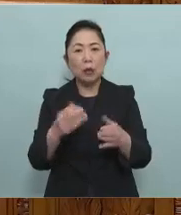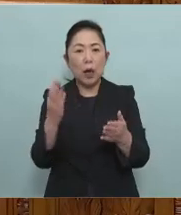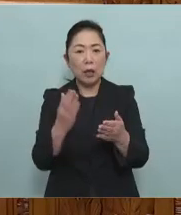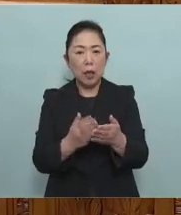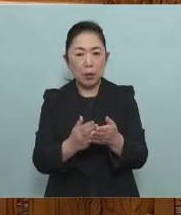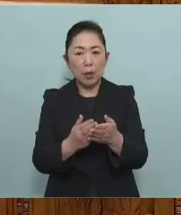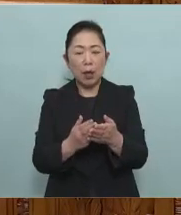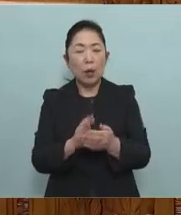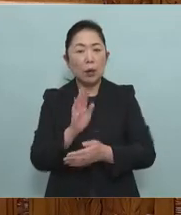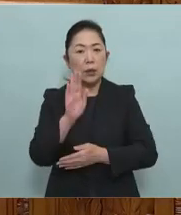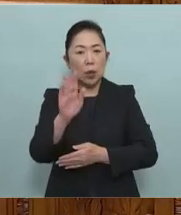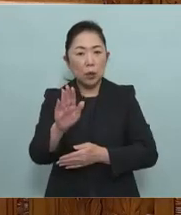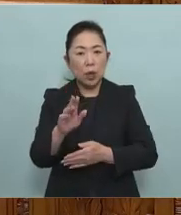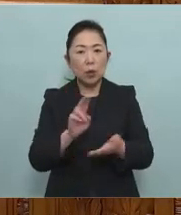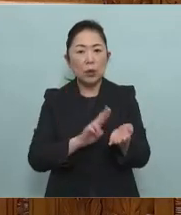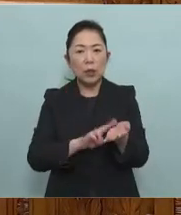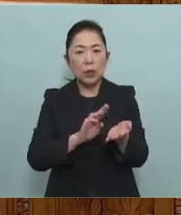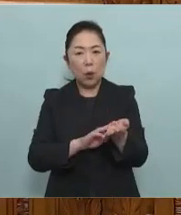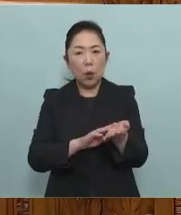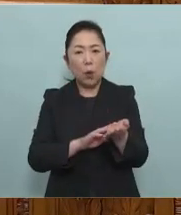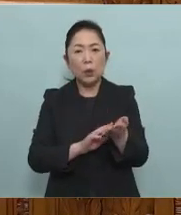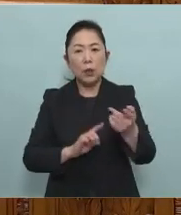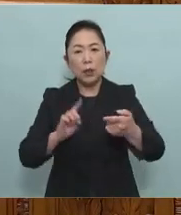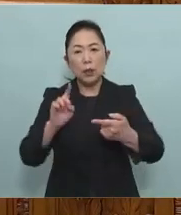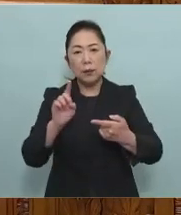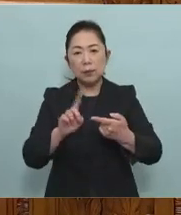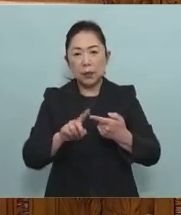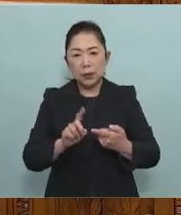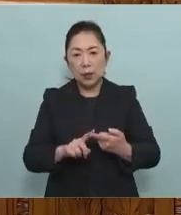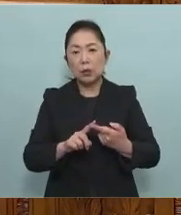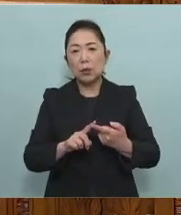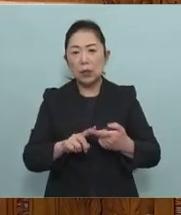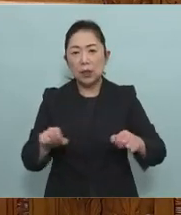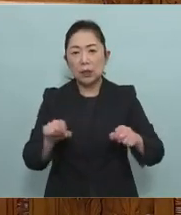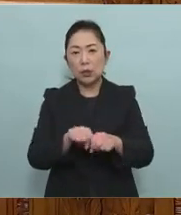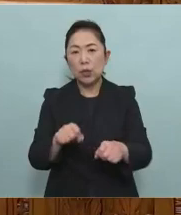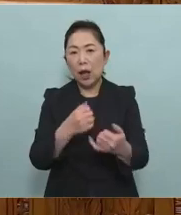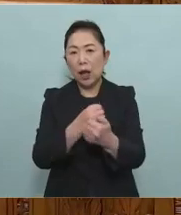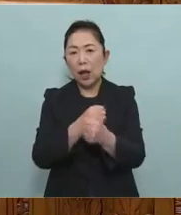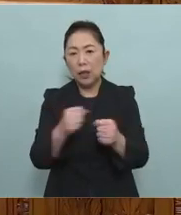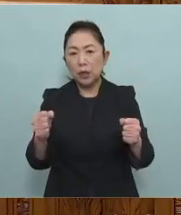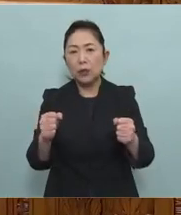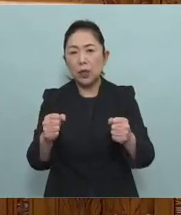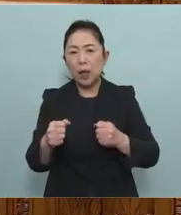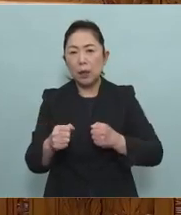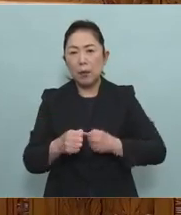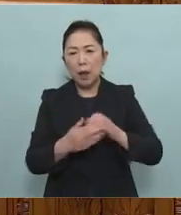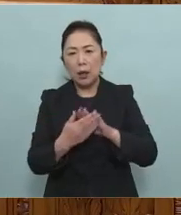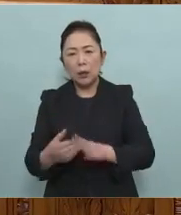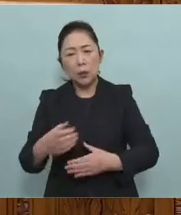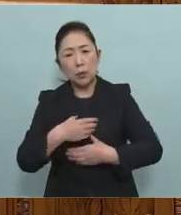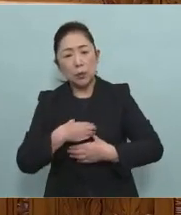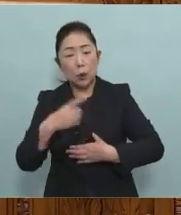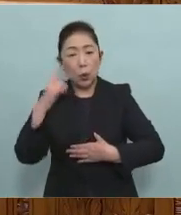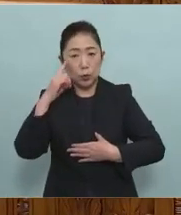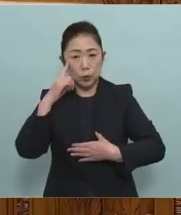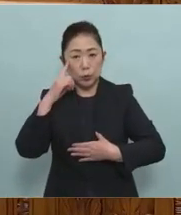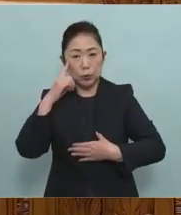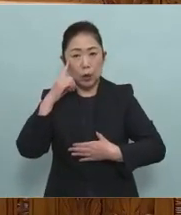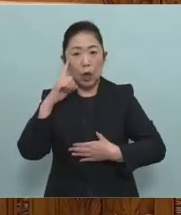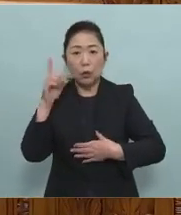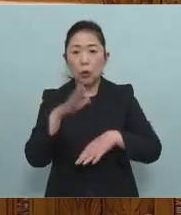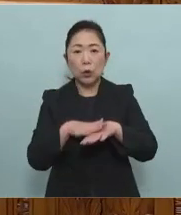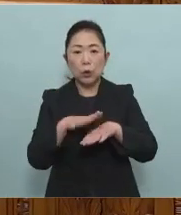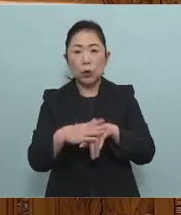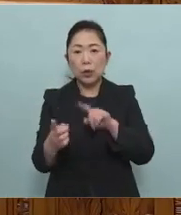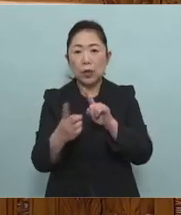に適切な医療につながらず、命を落とすケースが増えることが懸念されます。こうした懸念を払拭するために、どのような